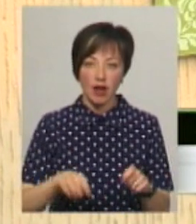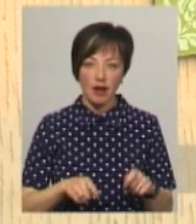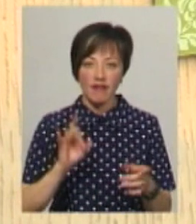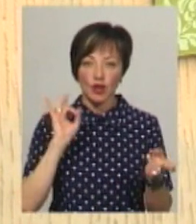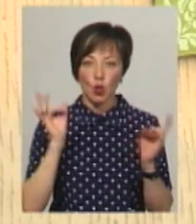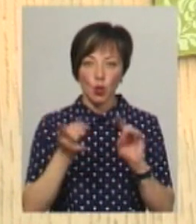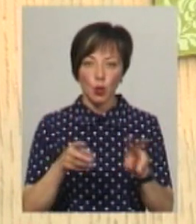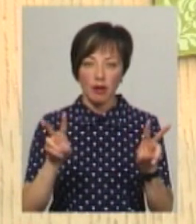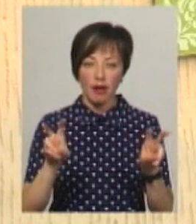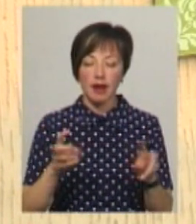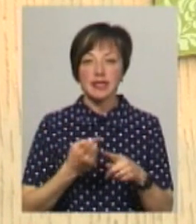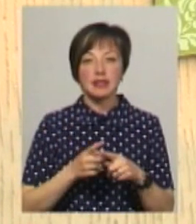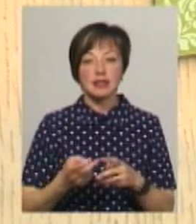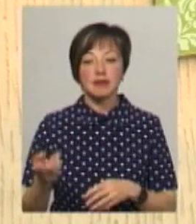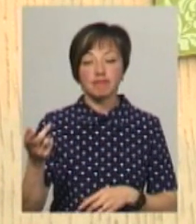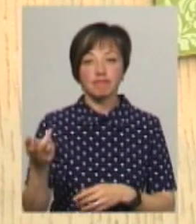«Відлуння».